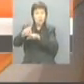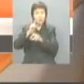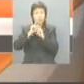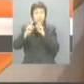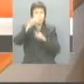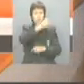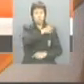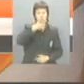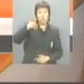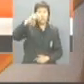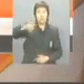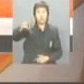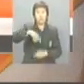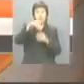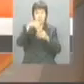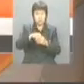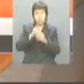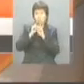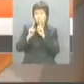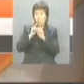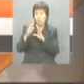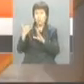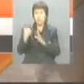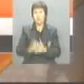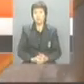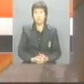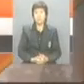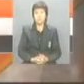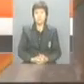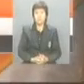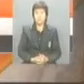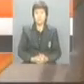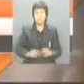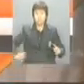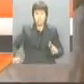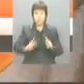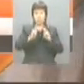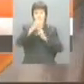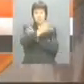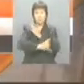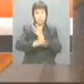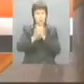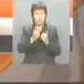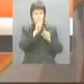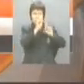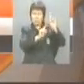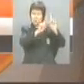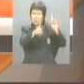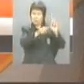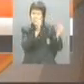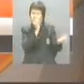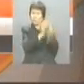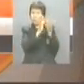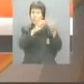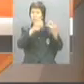เองก็ได้มีการประสานกับชุมชนไทย ค่ะและเท่าที่กระทรวงการต่างประเทศนั้นได้ประเมินสถานการณ์ที่เกิดขึ้นความรุนแรงที่เกิดขึ้นในข